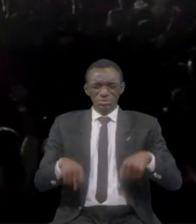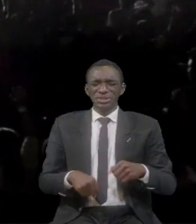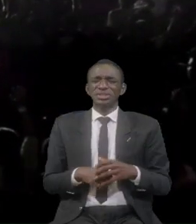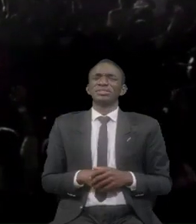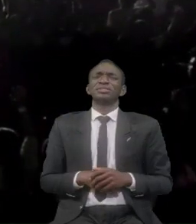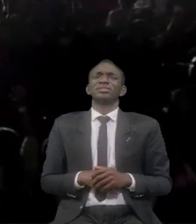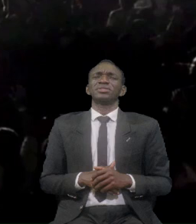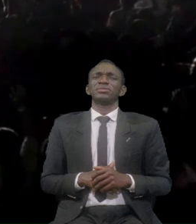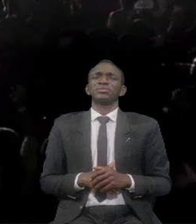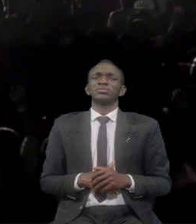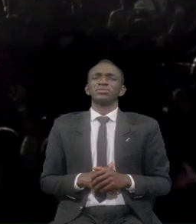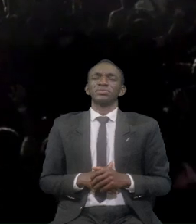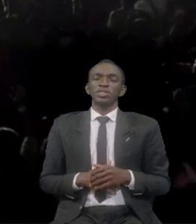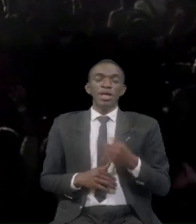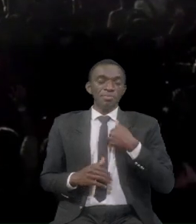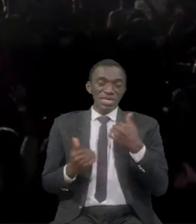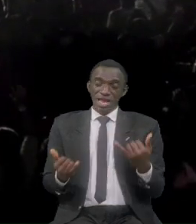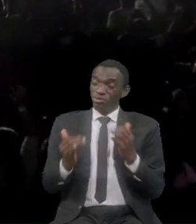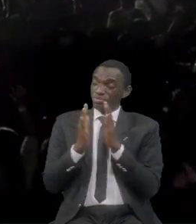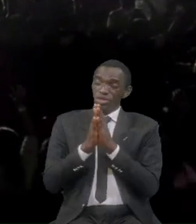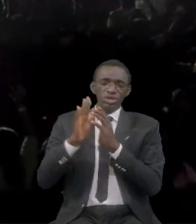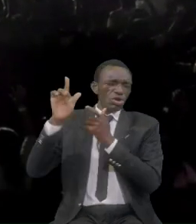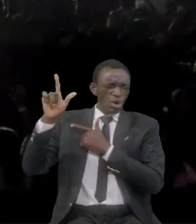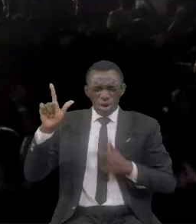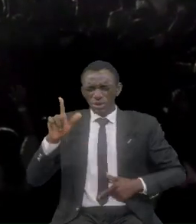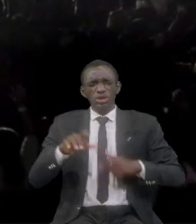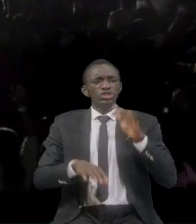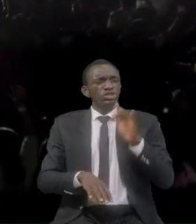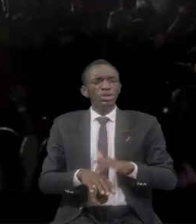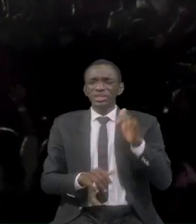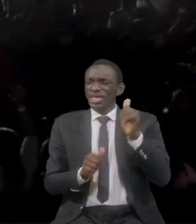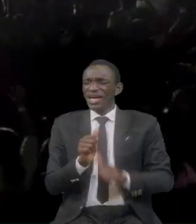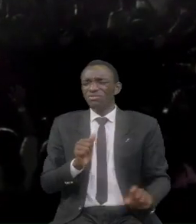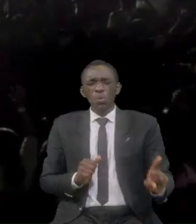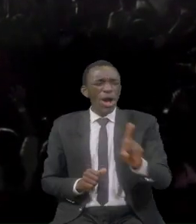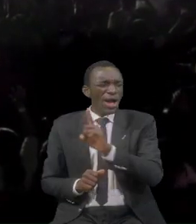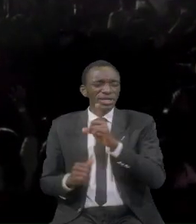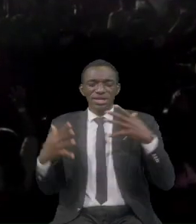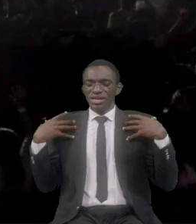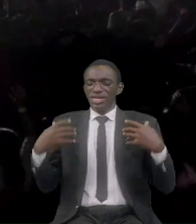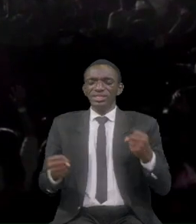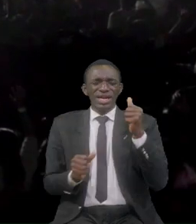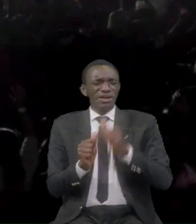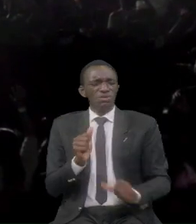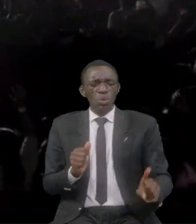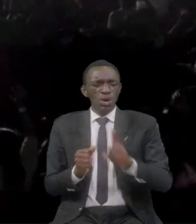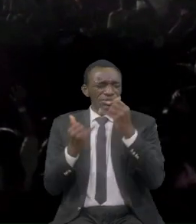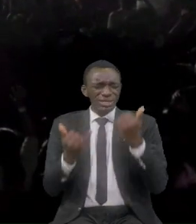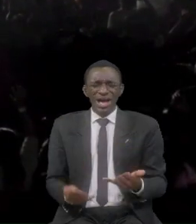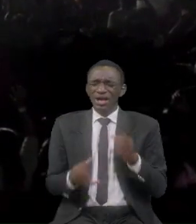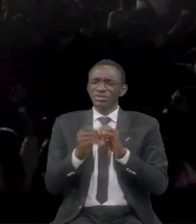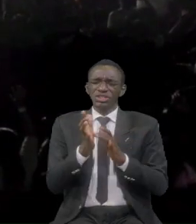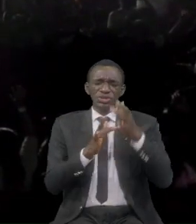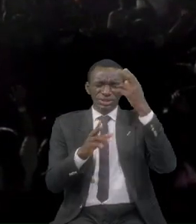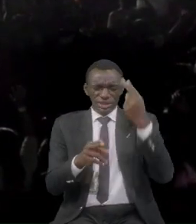posibilidad. I pray, Lord, touch everyone, heal everyone now in Jesus' name. Mag-ampo